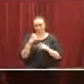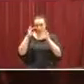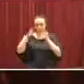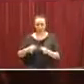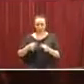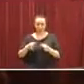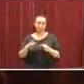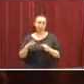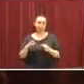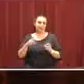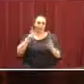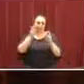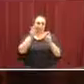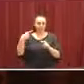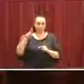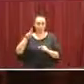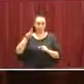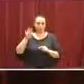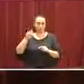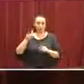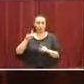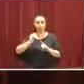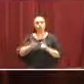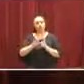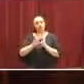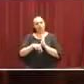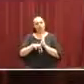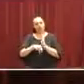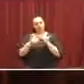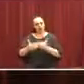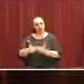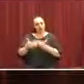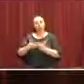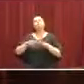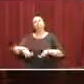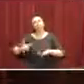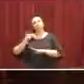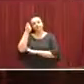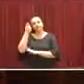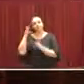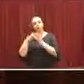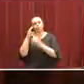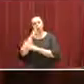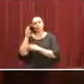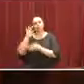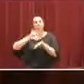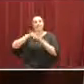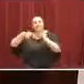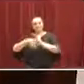del cas Gürtel. La justícia ha tardat, però finalment ha arribat. El Partit Popular és un sistema de